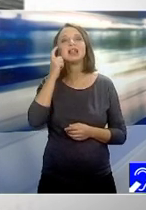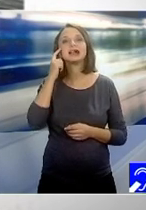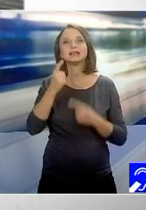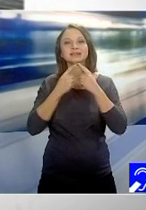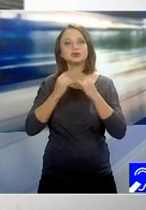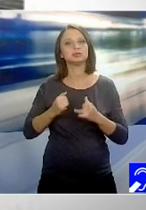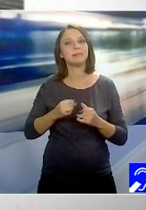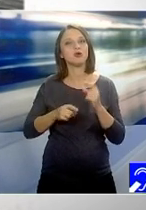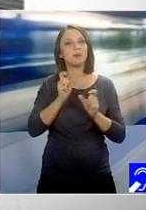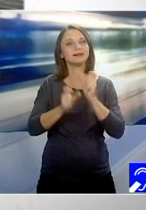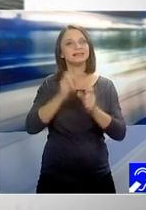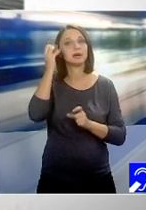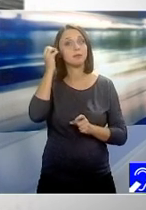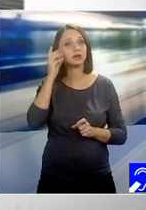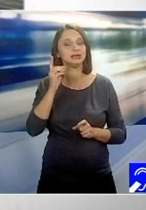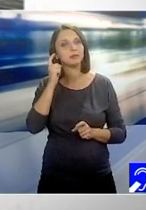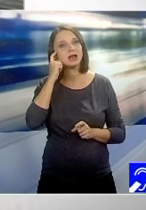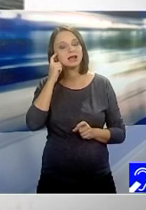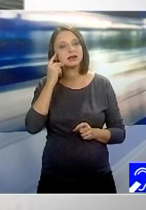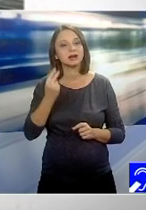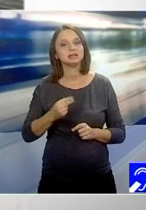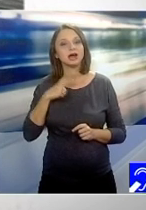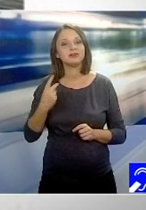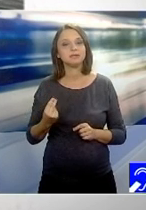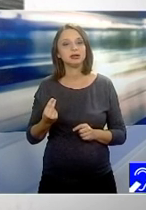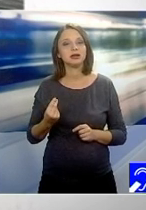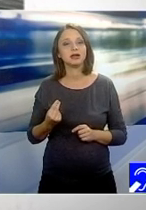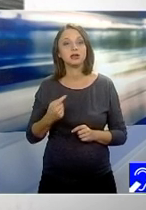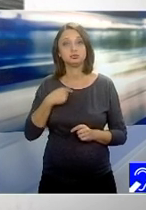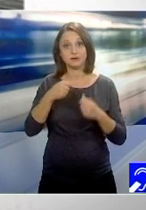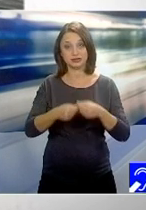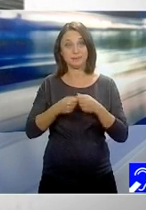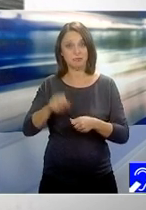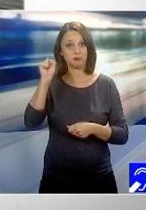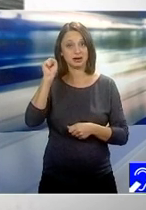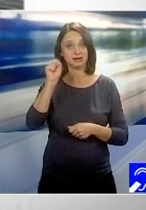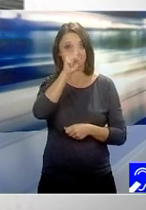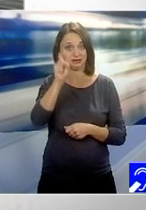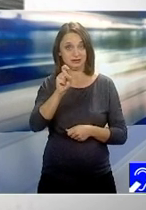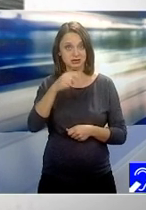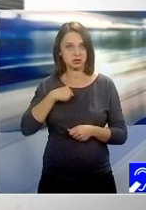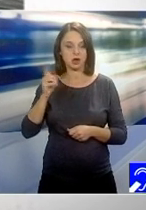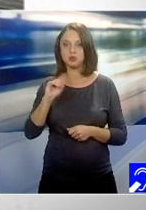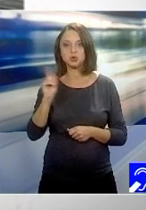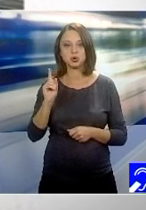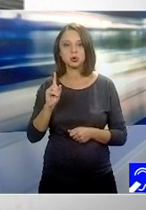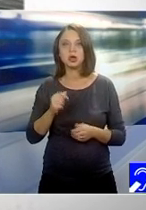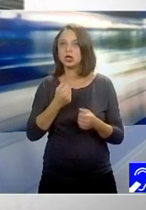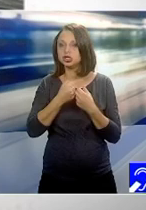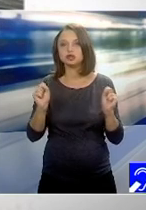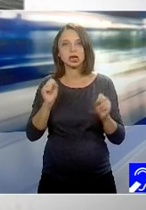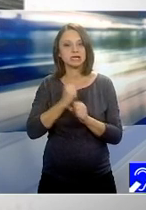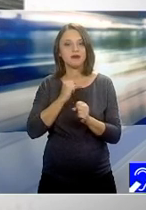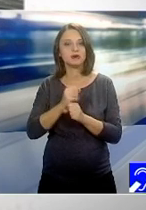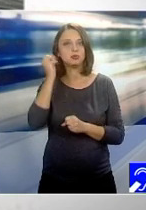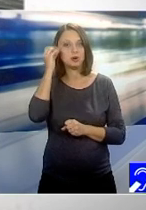că ar trebui să o ducem în sfera politică. Eu cred că ajunge... Sunteți membru de partid? Nu. Nu. Și nici nu am făcut politică niciodată.